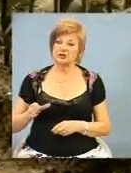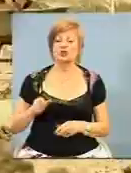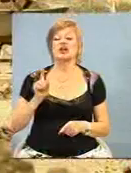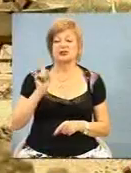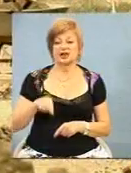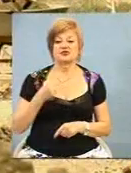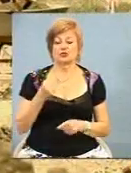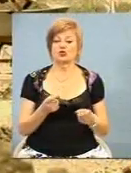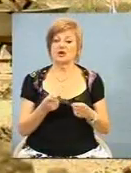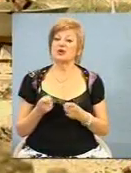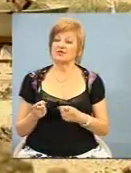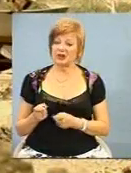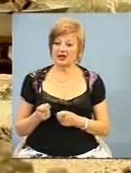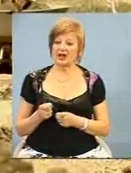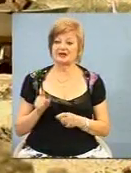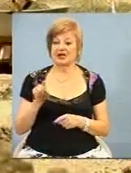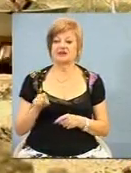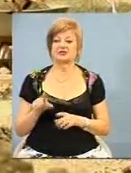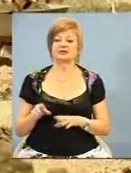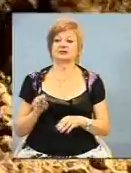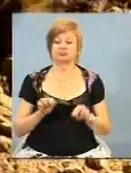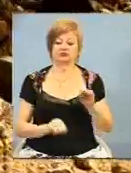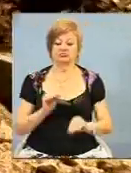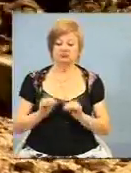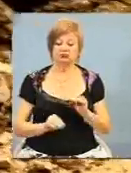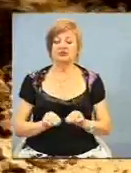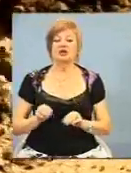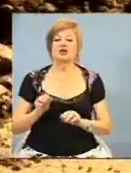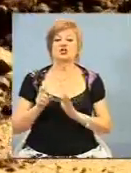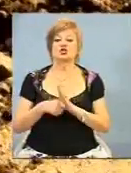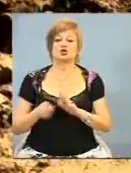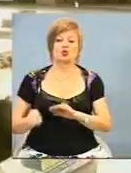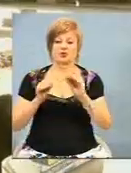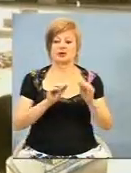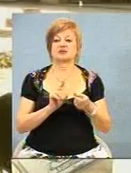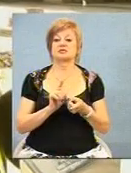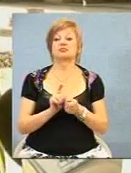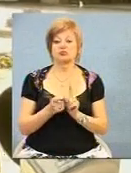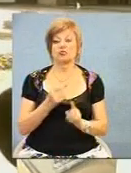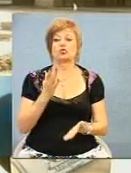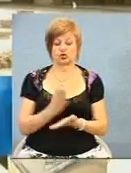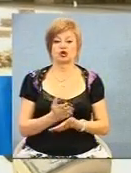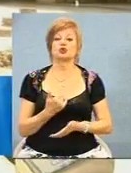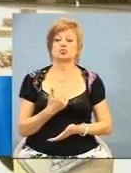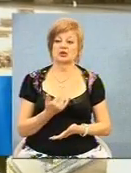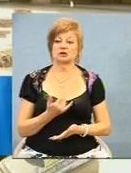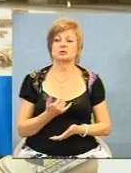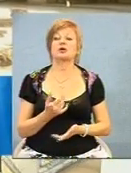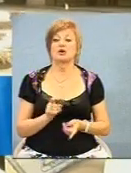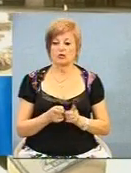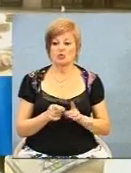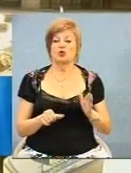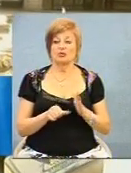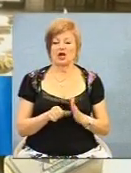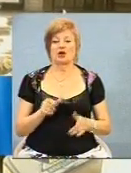залучають. Асфальтоукладник Юрій – переселенець із Донецька. Кладе асфальт через перекладача. У нас є переводчик. Да, у нас є в